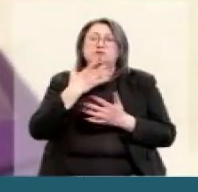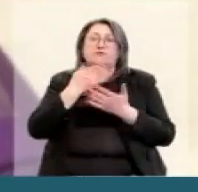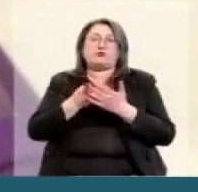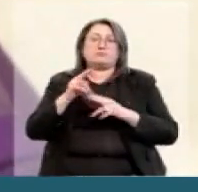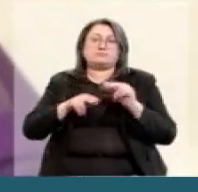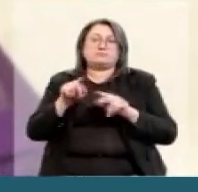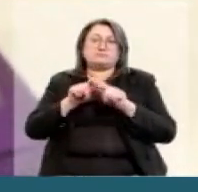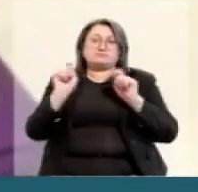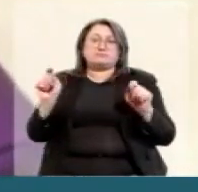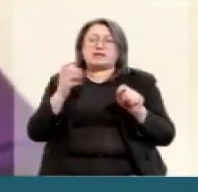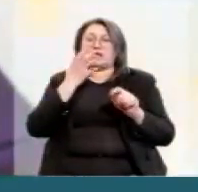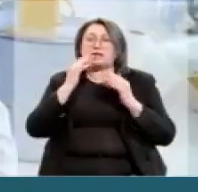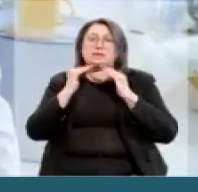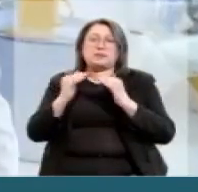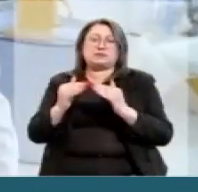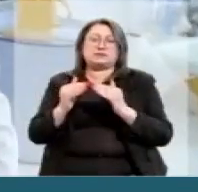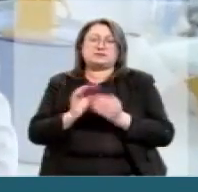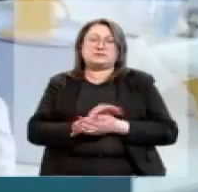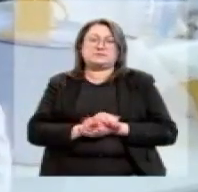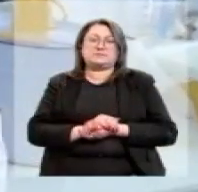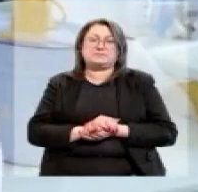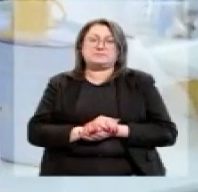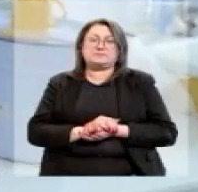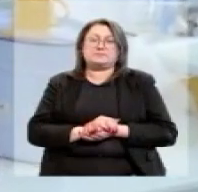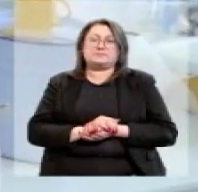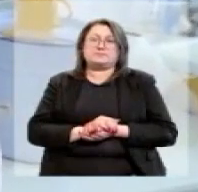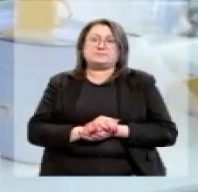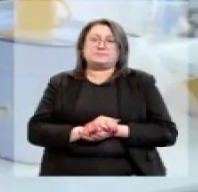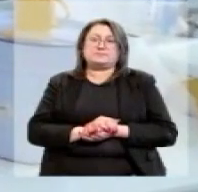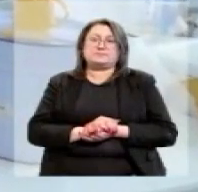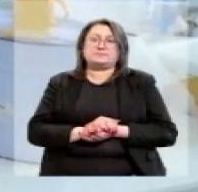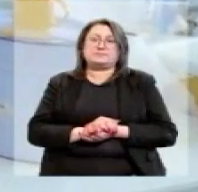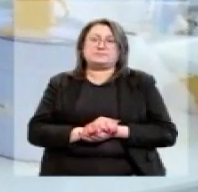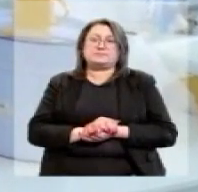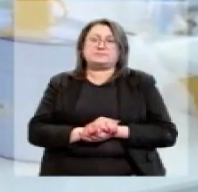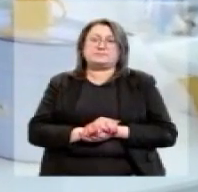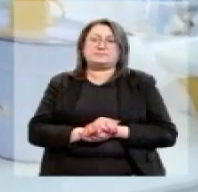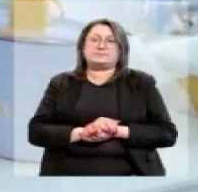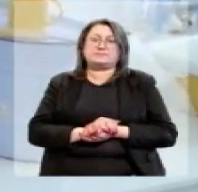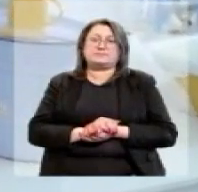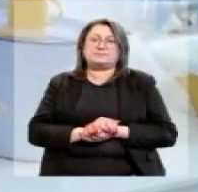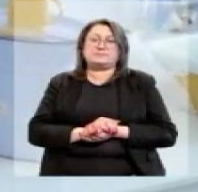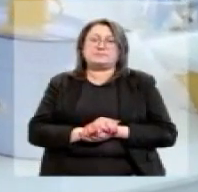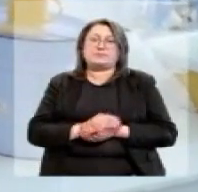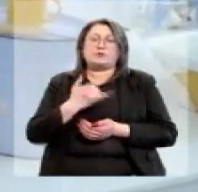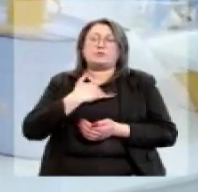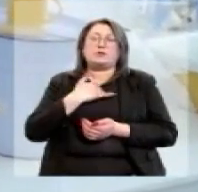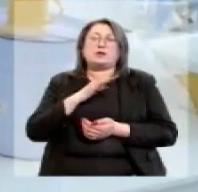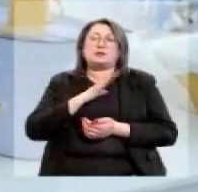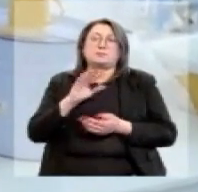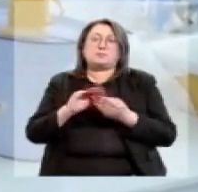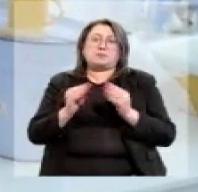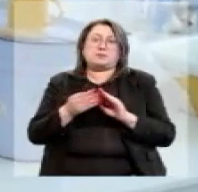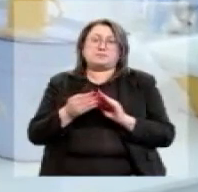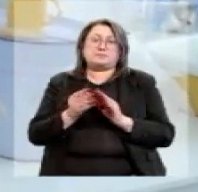емханасына медбике боп орналасты. Ешқандай қиналған жоқпын. Суығына да қиналған жоқпын. Адамдарменен араласуға